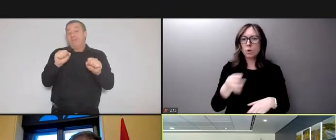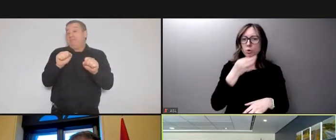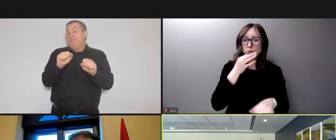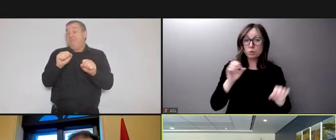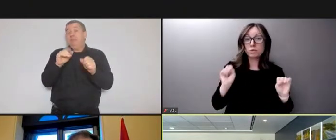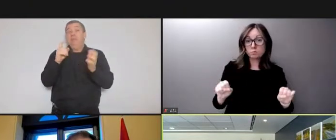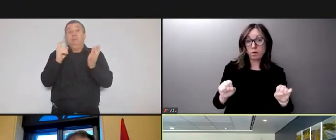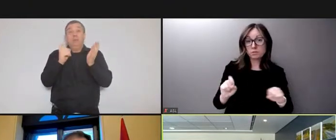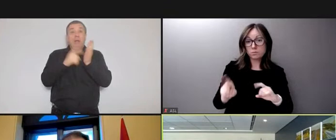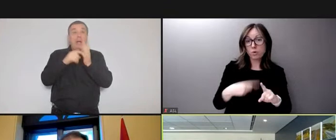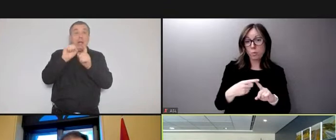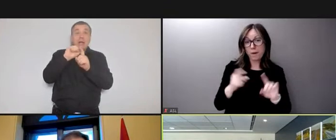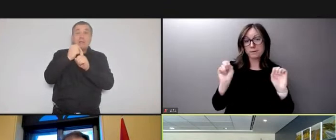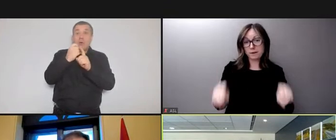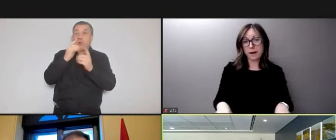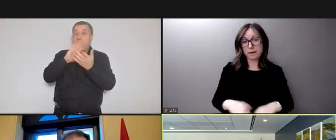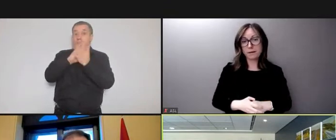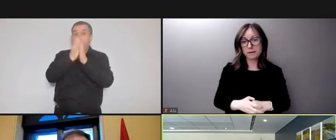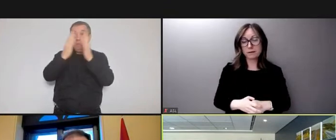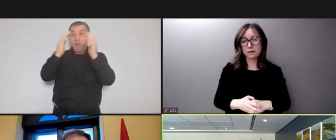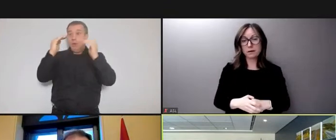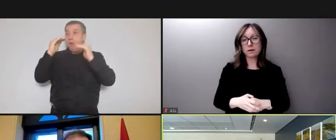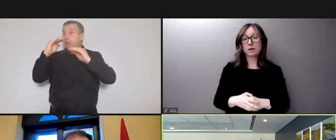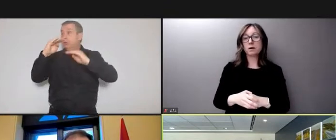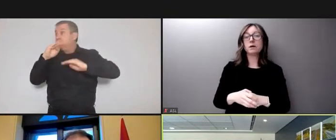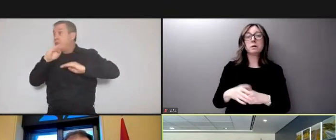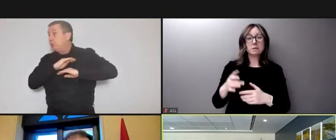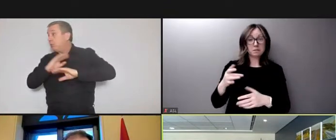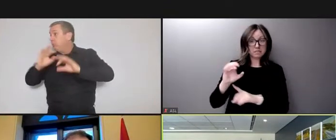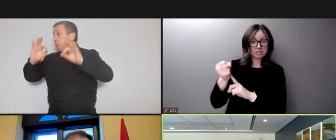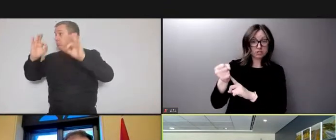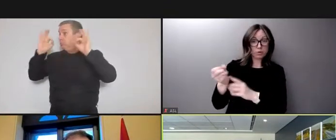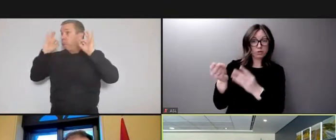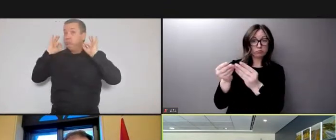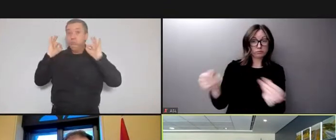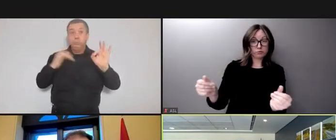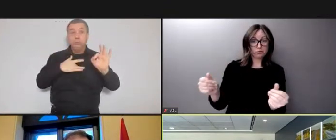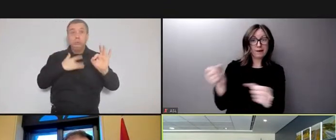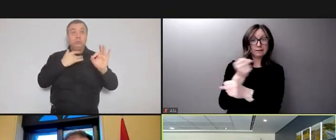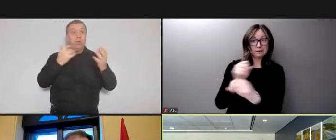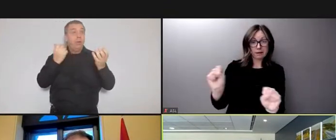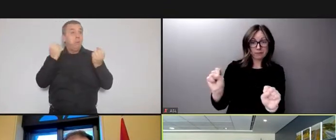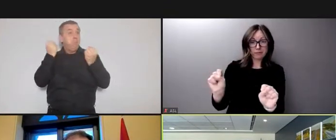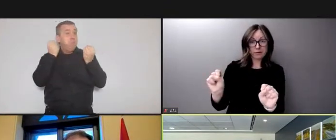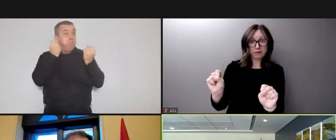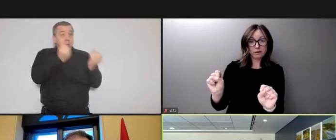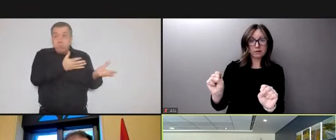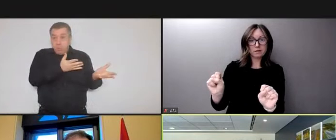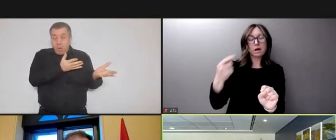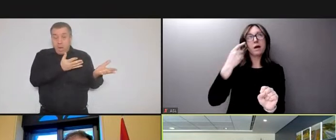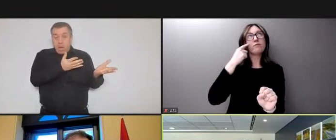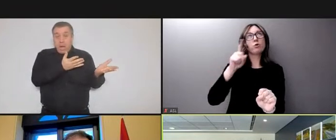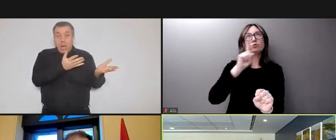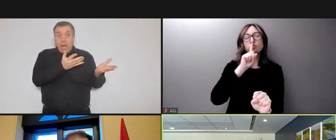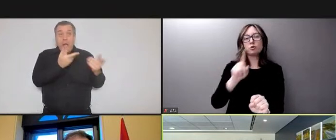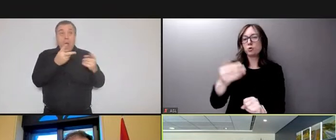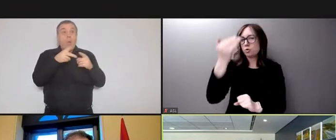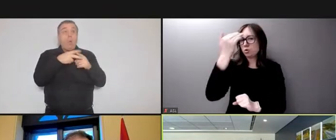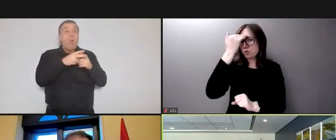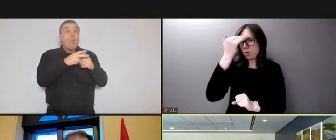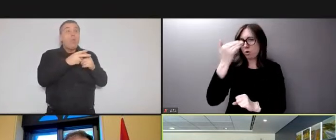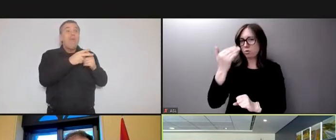que la situation est sécurisée et on est sûr qu'on peut, qu'on n'a plus besoin des outils